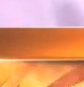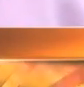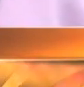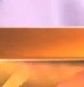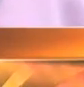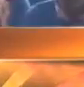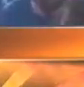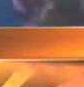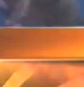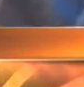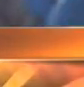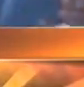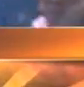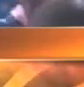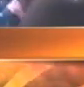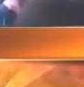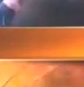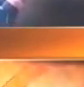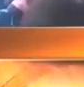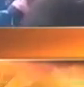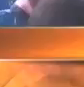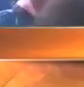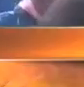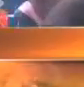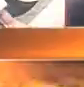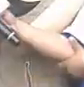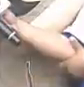รงมีต่อปวงชนชาวไทย